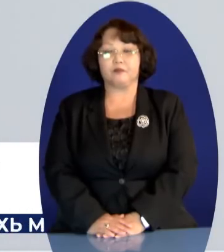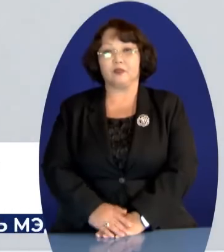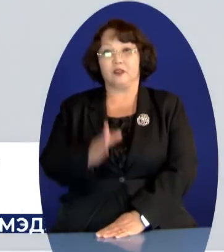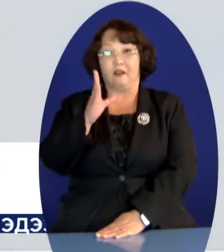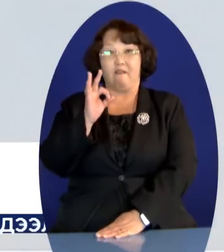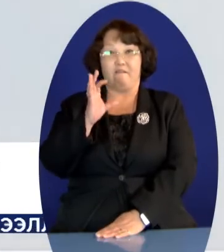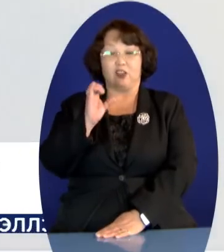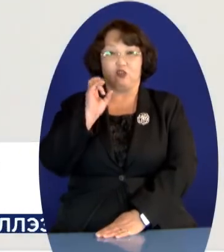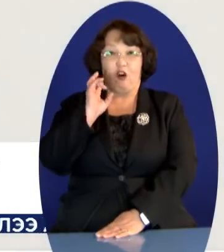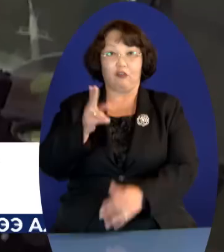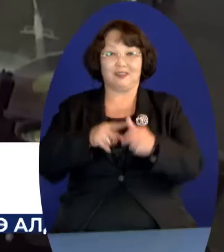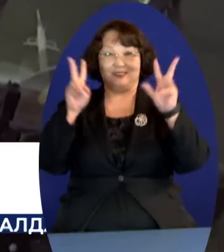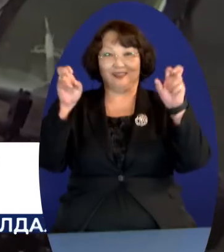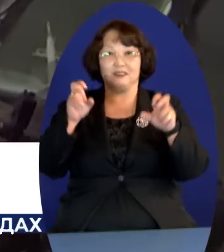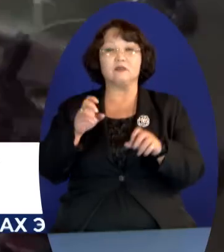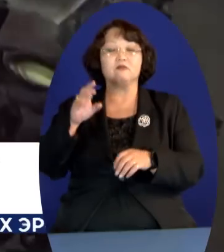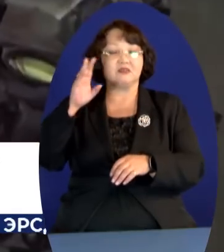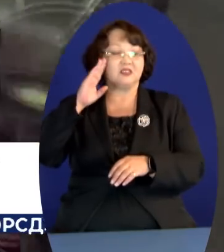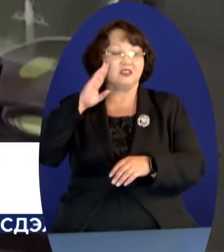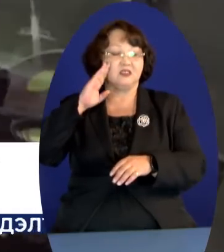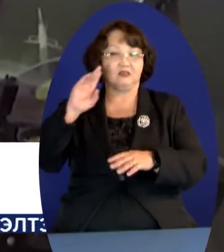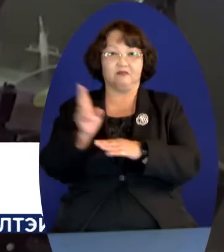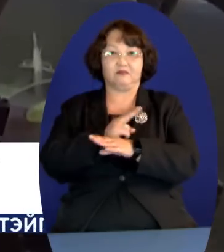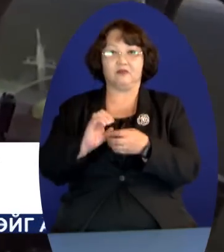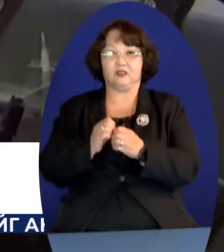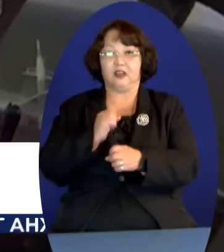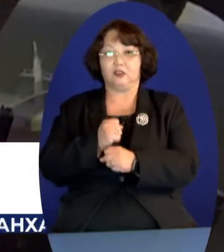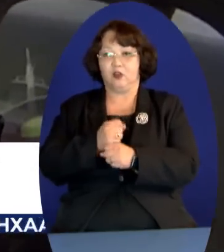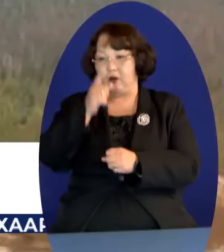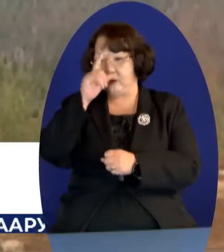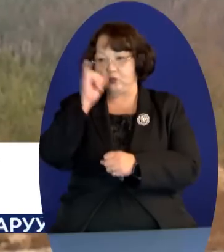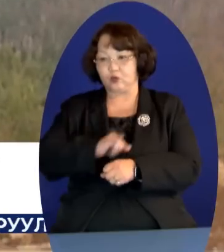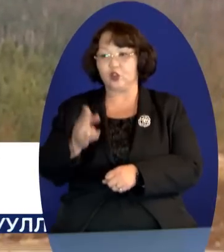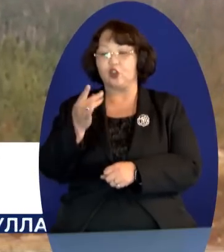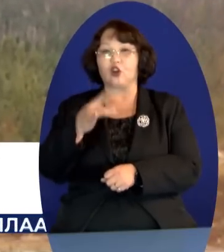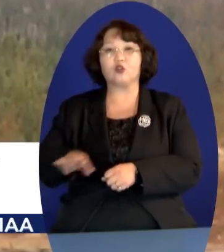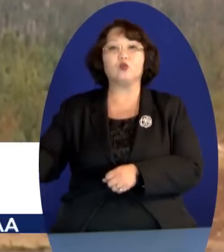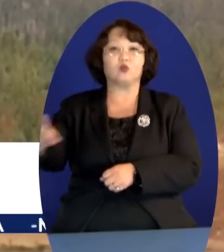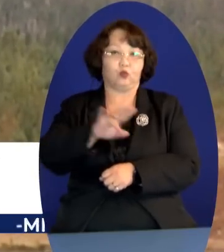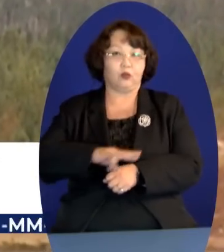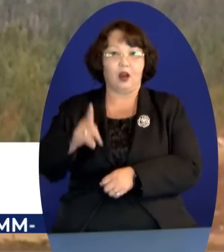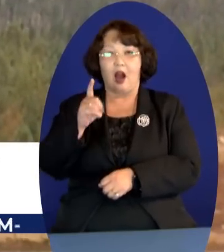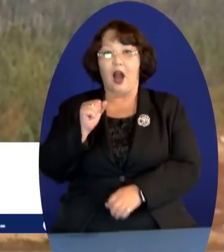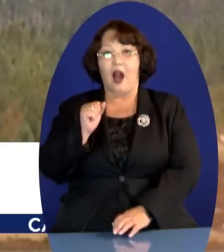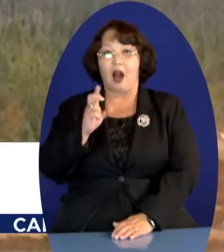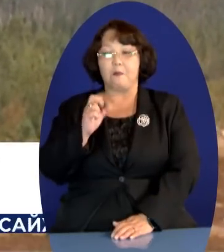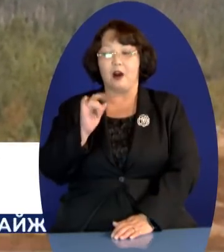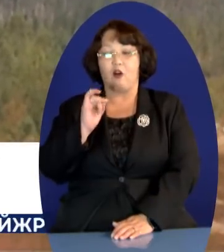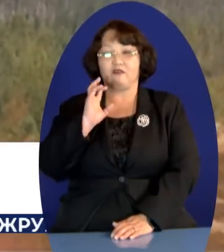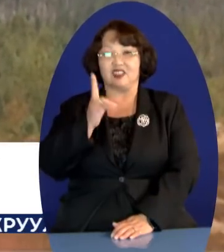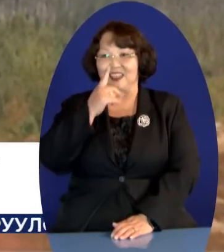Восток нэртэй стратегийн цэргийн сургалтыг Оросын Дорнод цэргийн тойрогт хийх юм байна. Хабаровск хотод төвтэй энэ тойрогт хятадтай хил